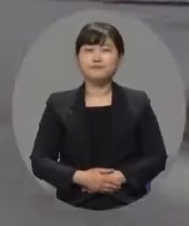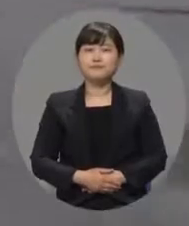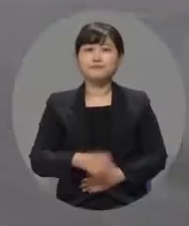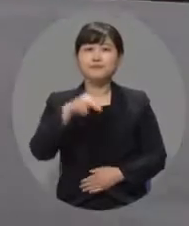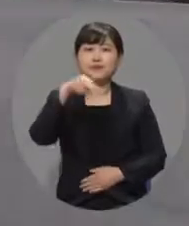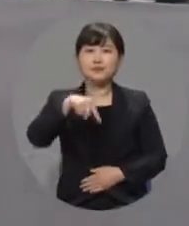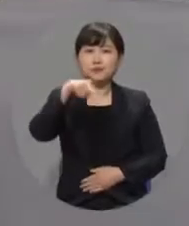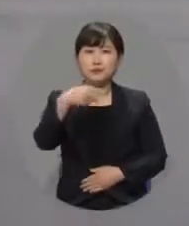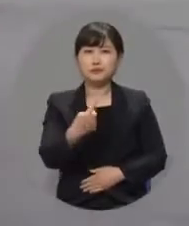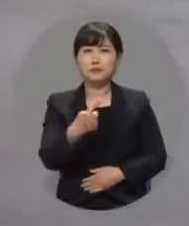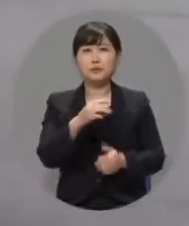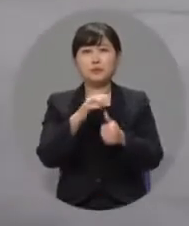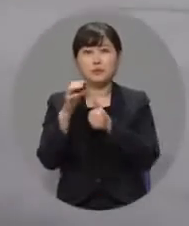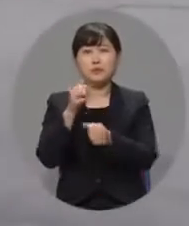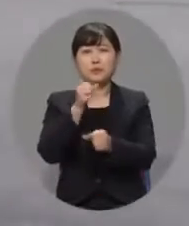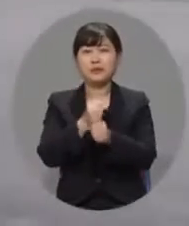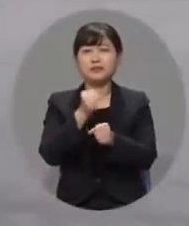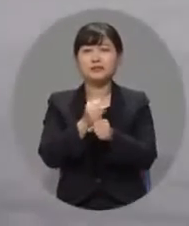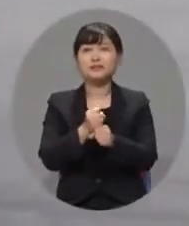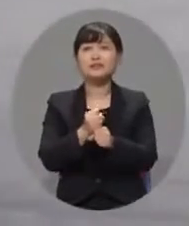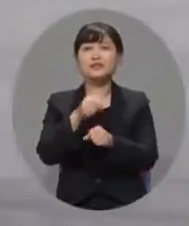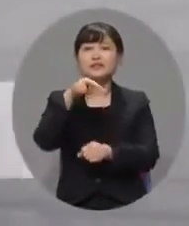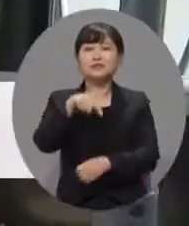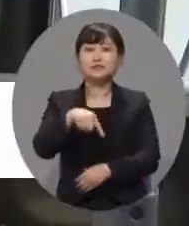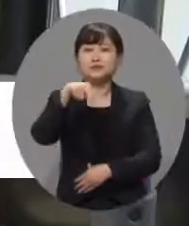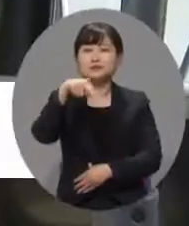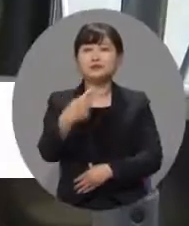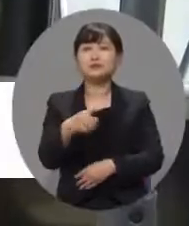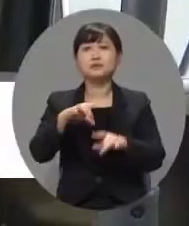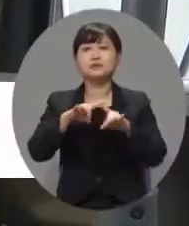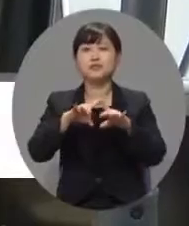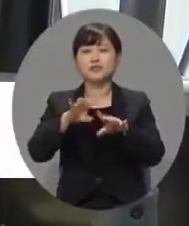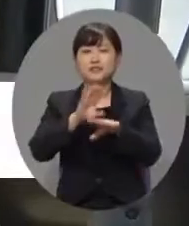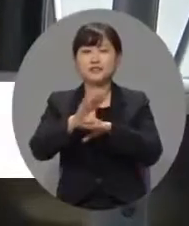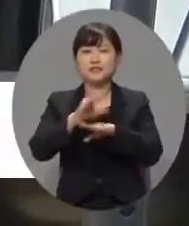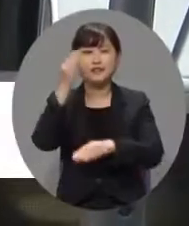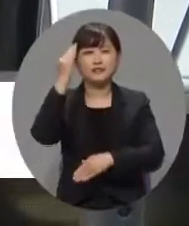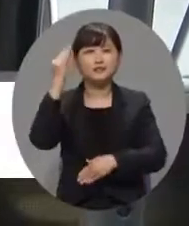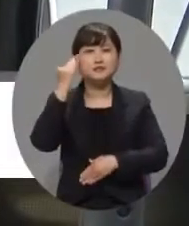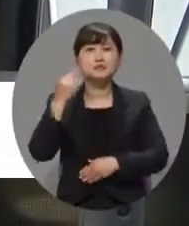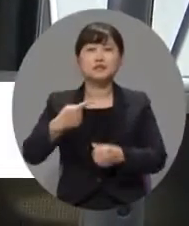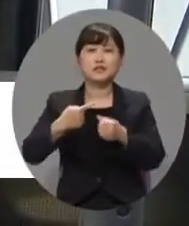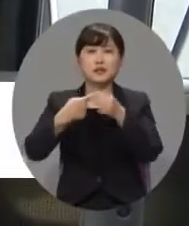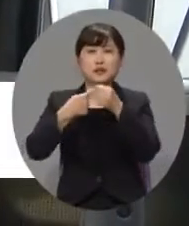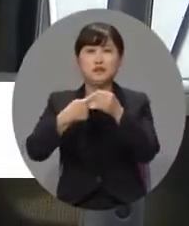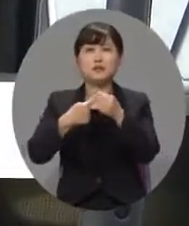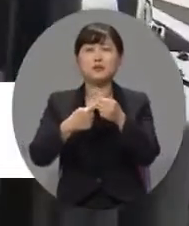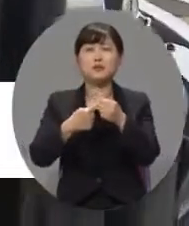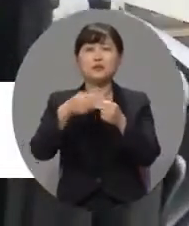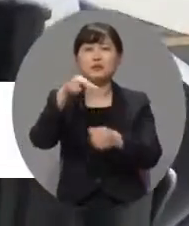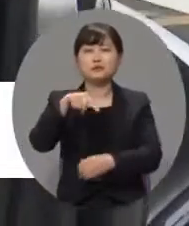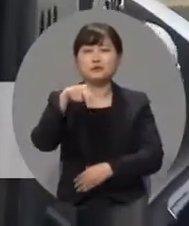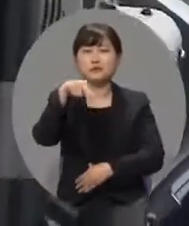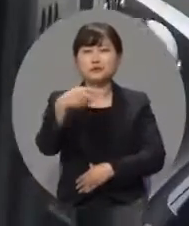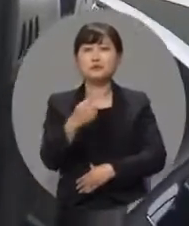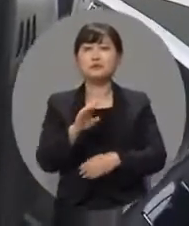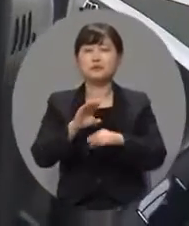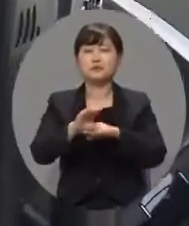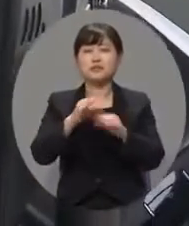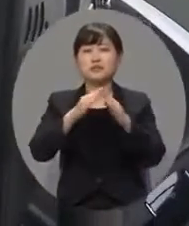수소를 이용해 만든 전기로 움직이는 수소 전기차. 대한민국 1호 수소버스가 전주 도심을